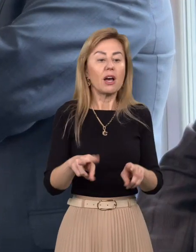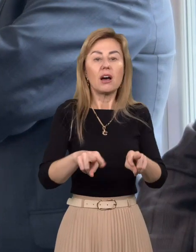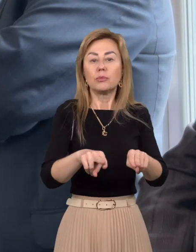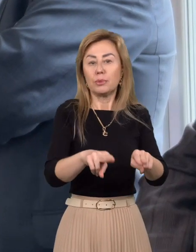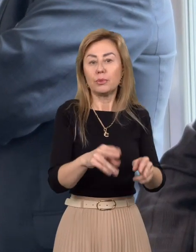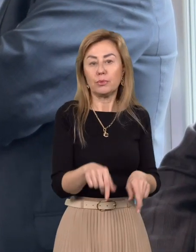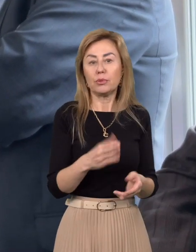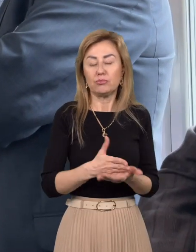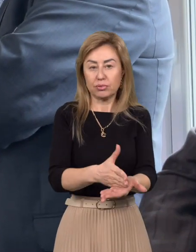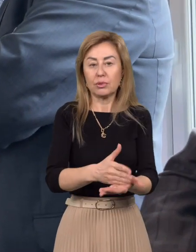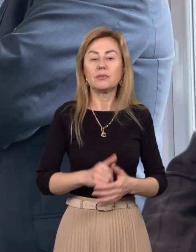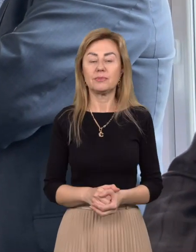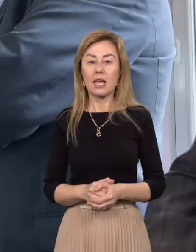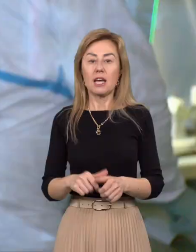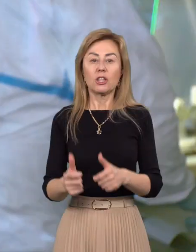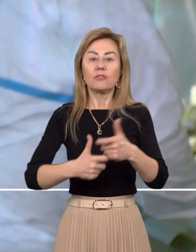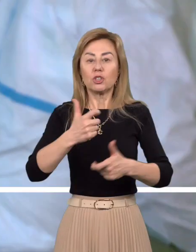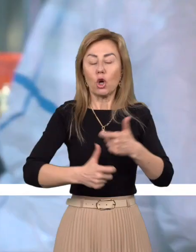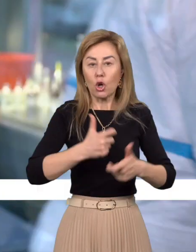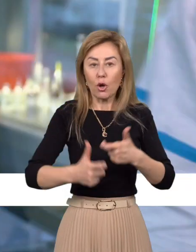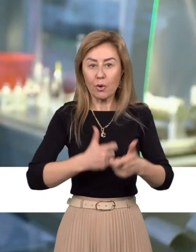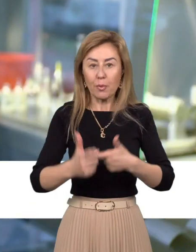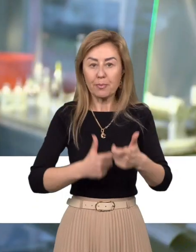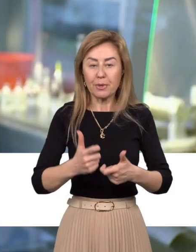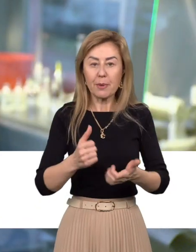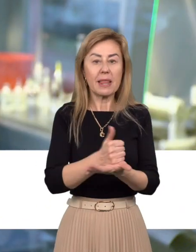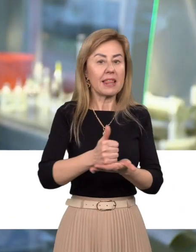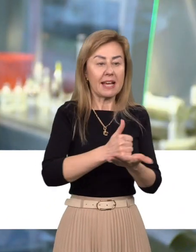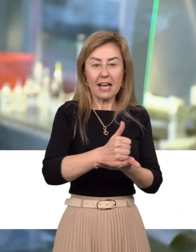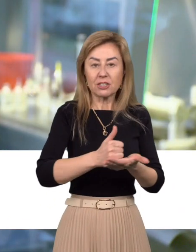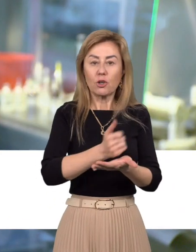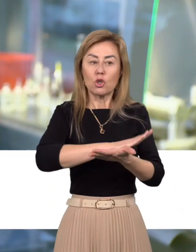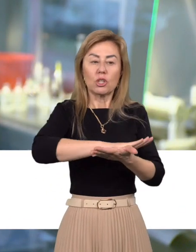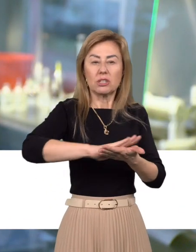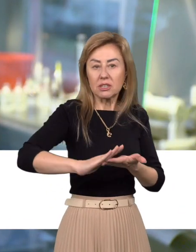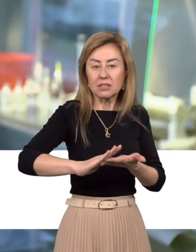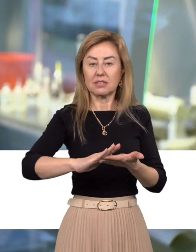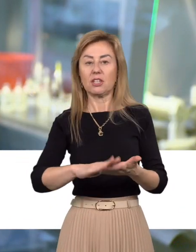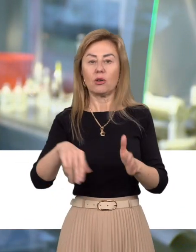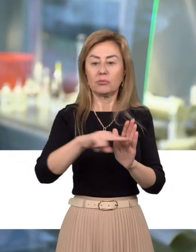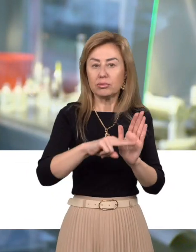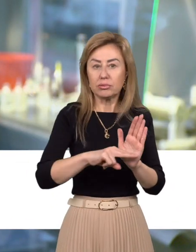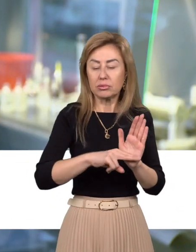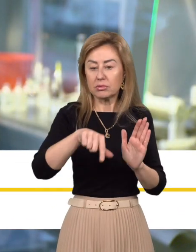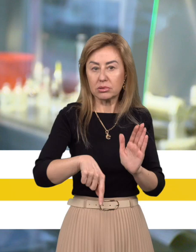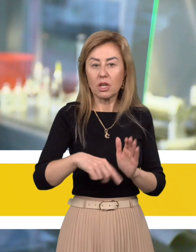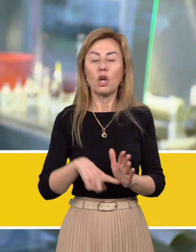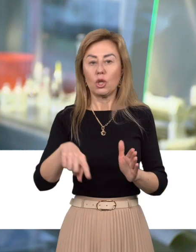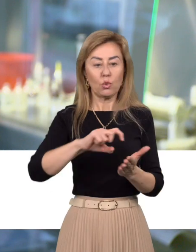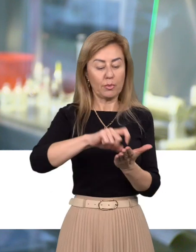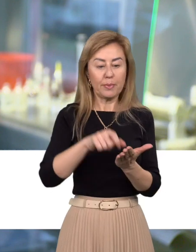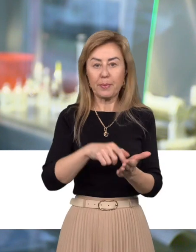onkologicznego. Sporządzamy te leki w warunkach aseptycznych, czyli zapewniających jałowość. W pracowni,